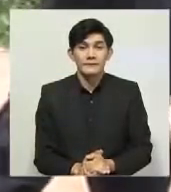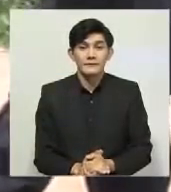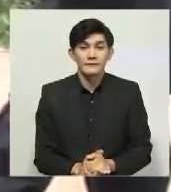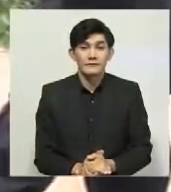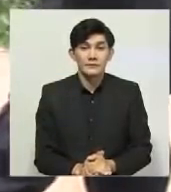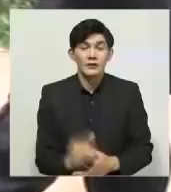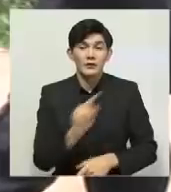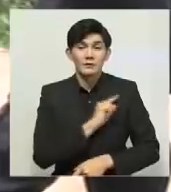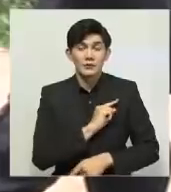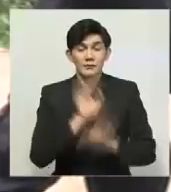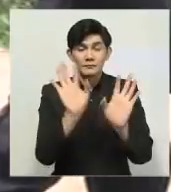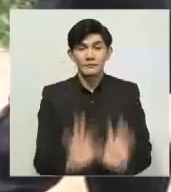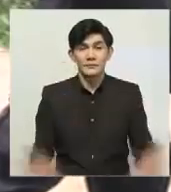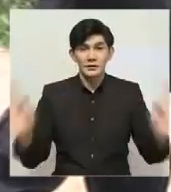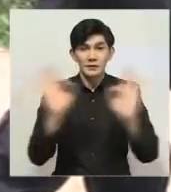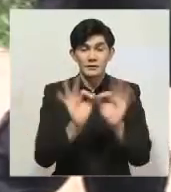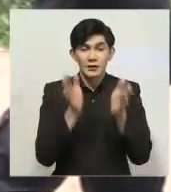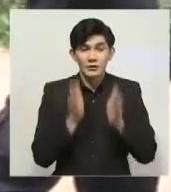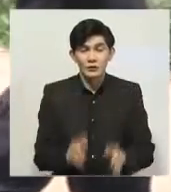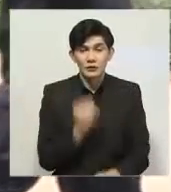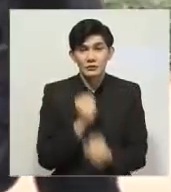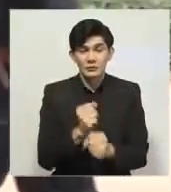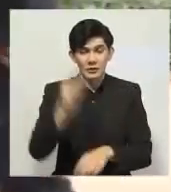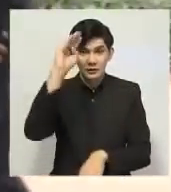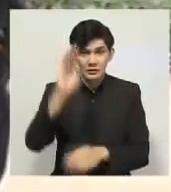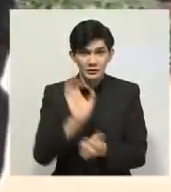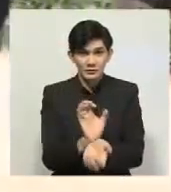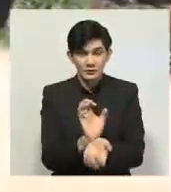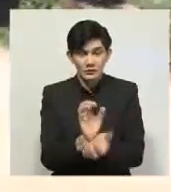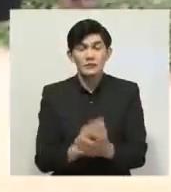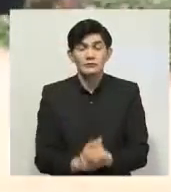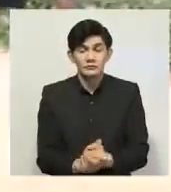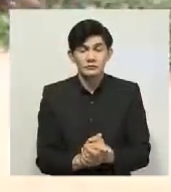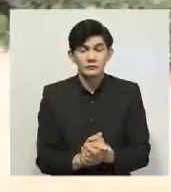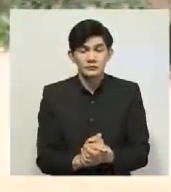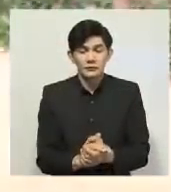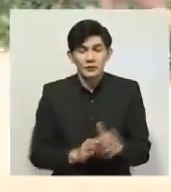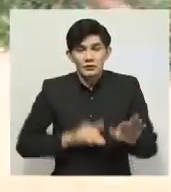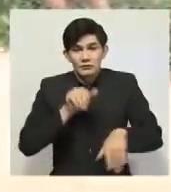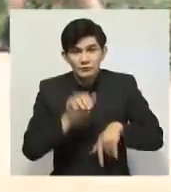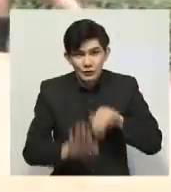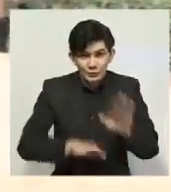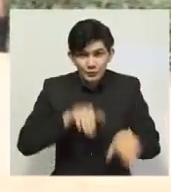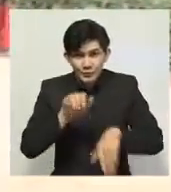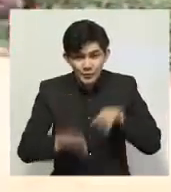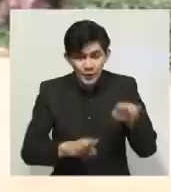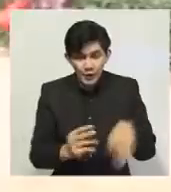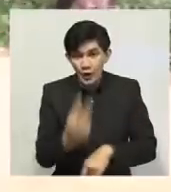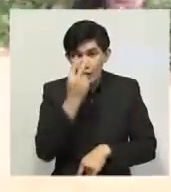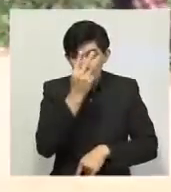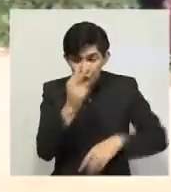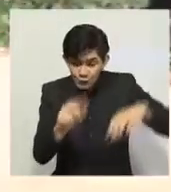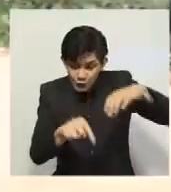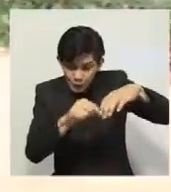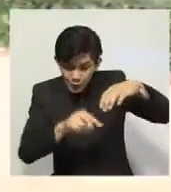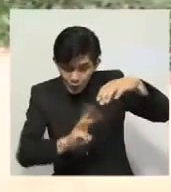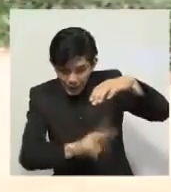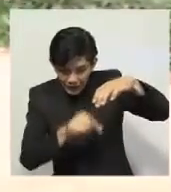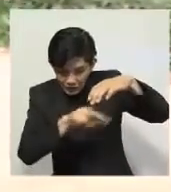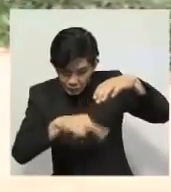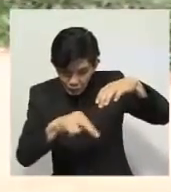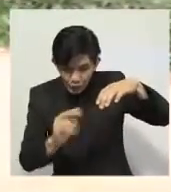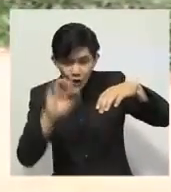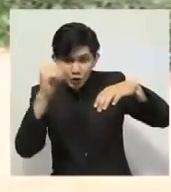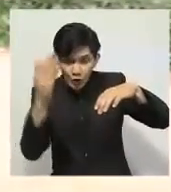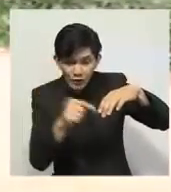อีกหนึ่งภารกิจที่สำคัญนะครับที่ทางเจ้าหน้าที่ตำรวจได้มีการเดินเท้าเข้าไปสำรวจโถงภายในโพรงถ้ำด้านหนึ่งที่สำรวจพบ